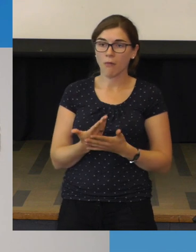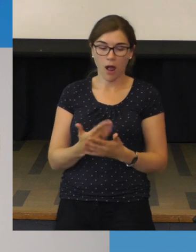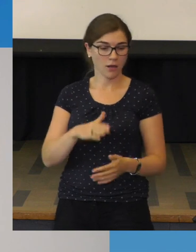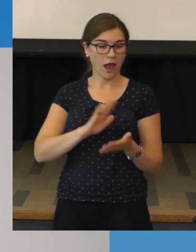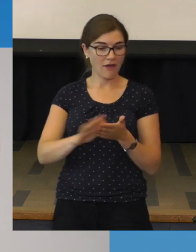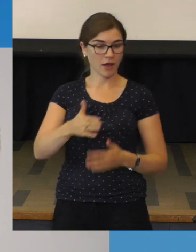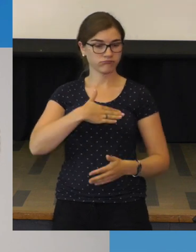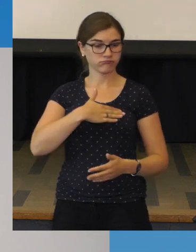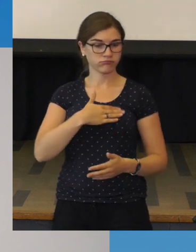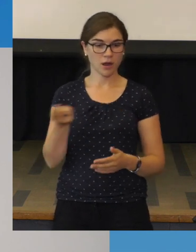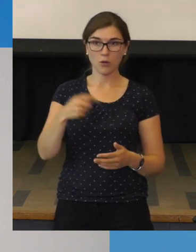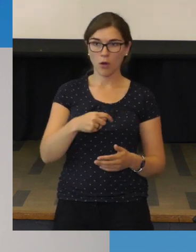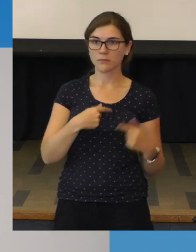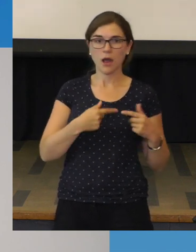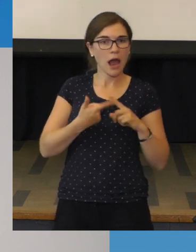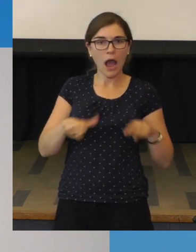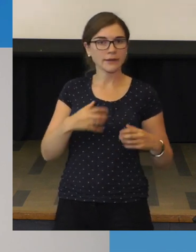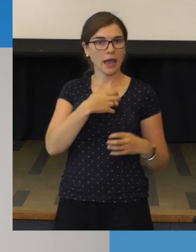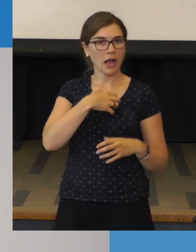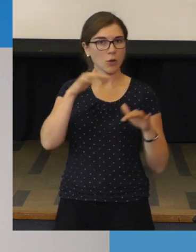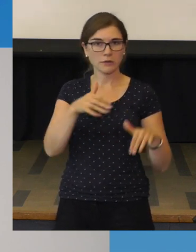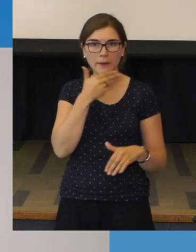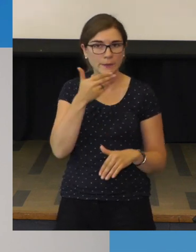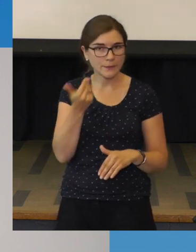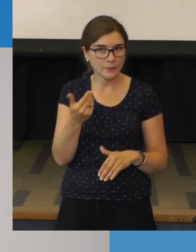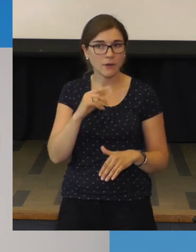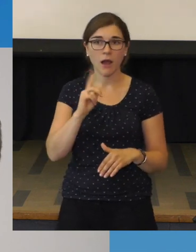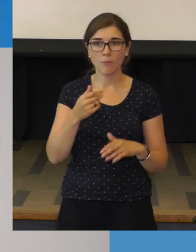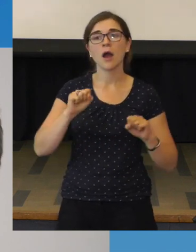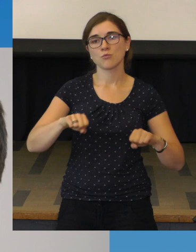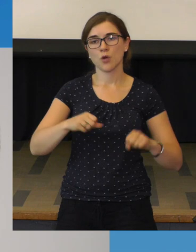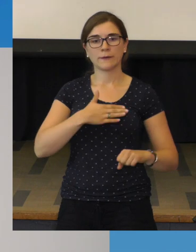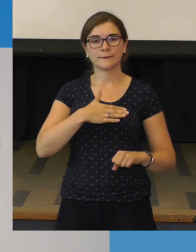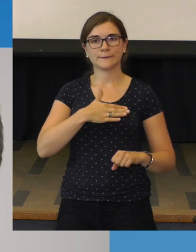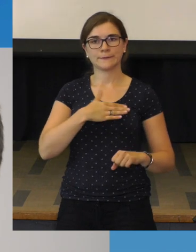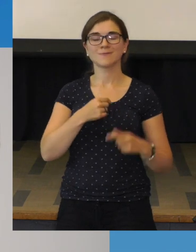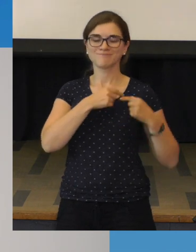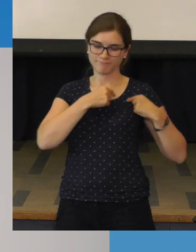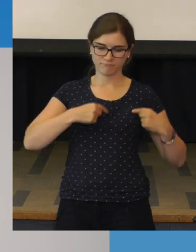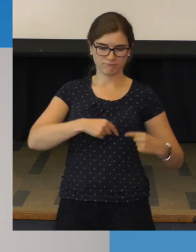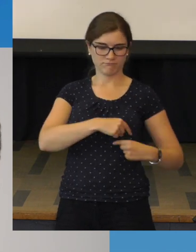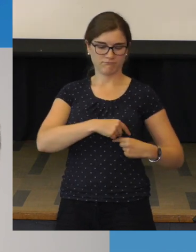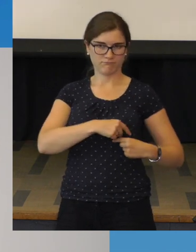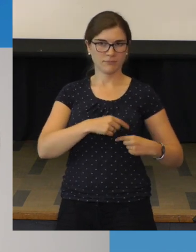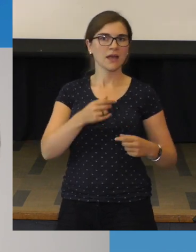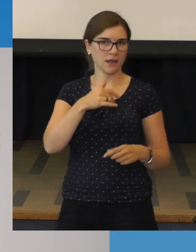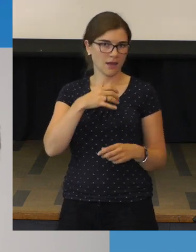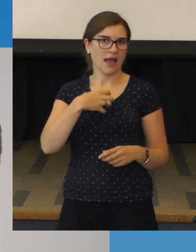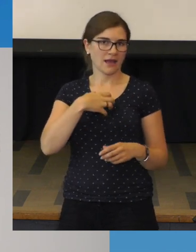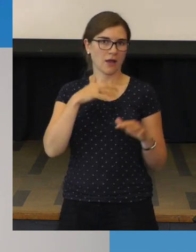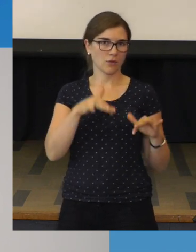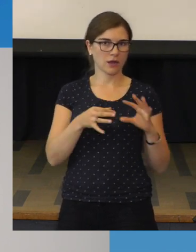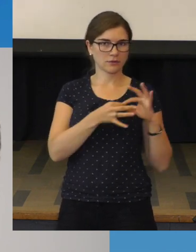als Erkrankung ohne weitere kardiale Erkrankung auftreten, aber Vorhofflimmern kann auch Ausdruck einer kardialen Herzerkrankung, also einer koronaren Herzerkrankung